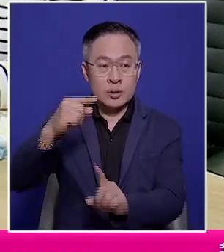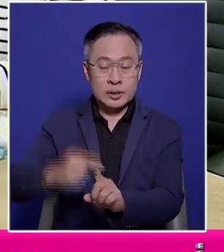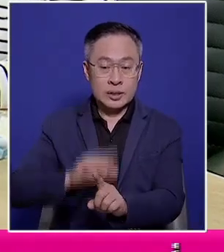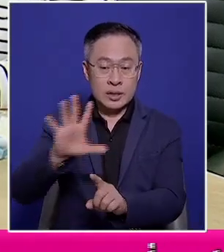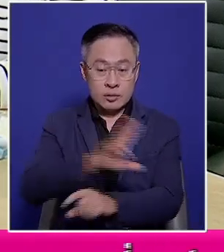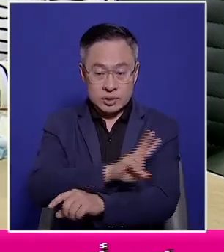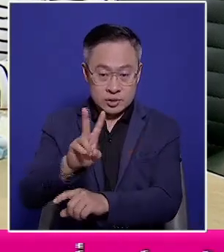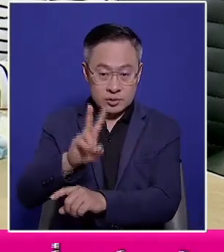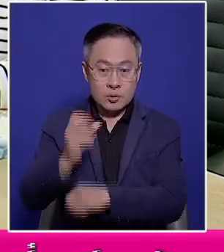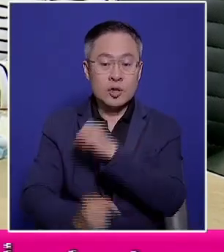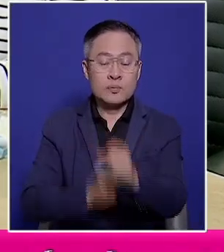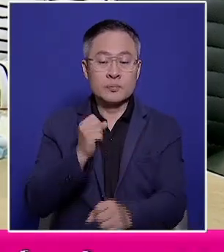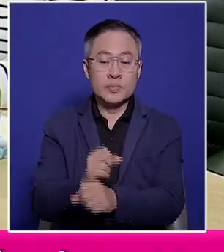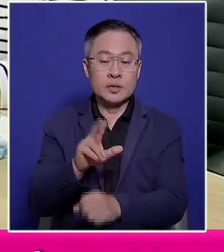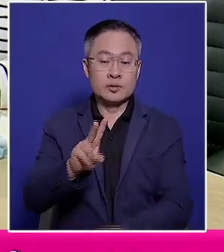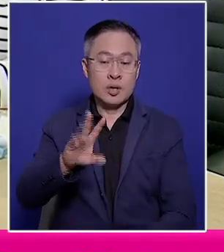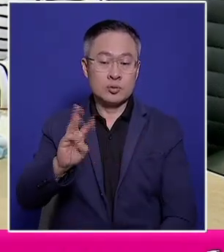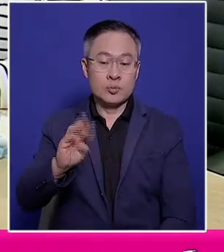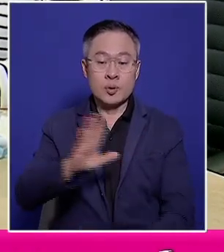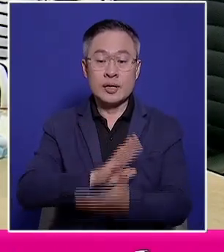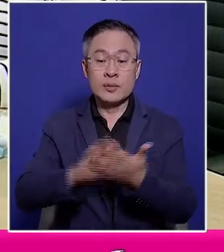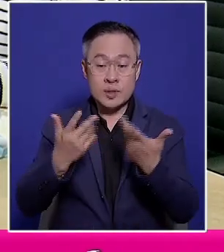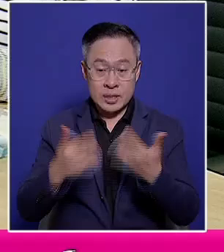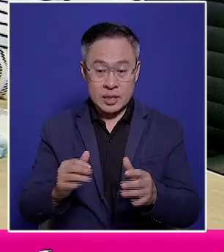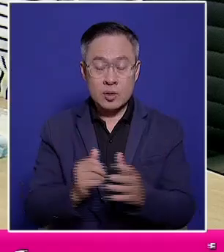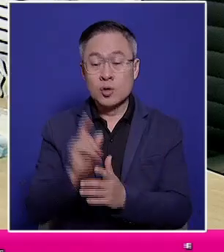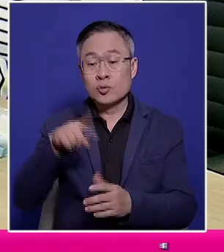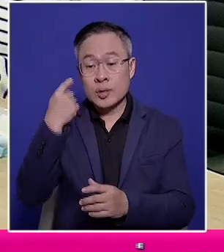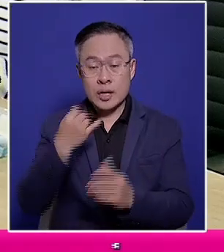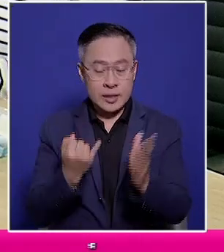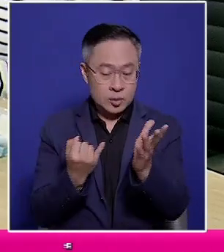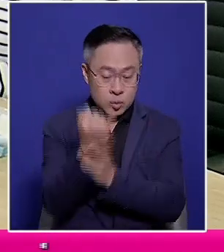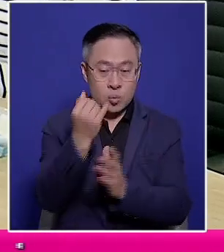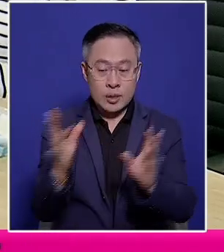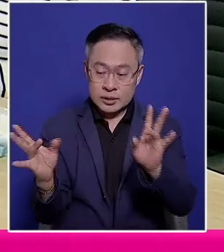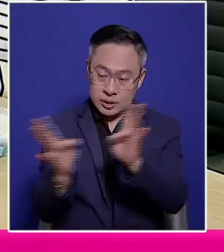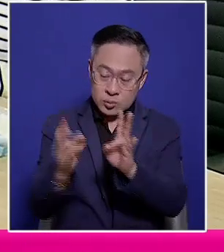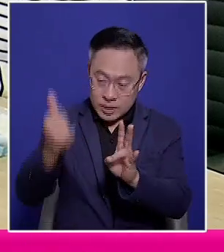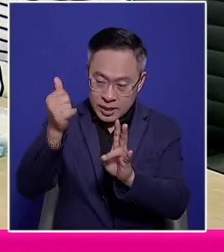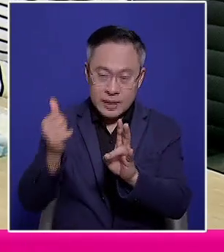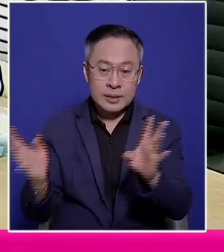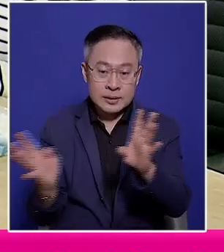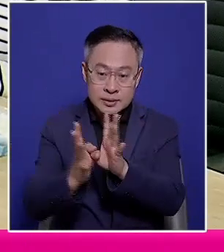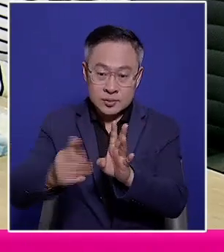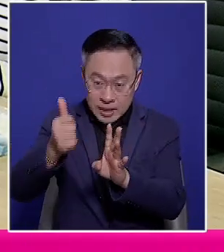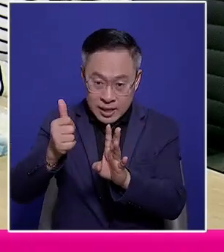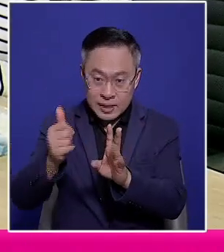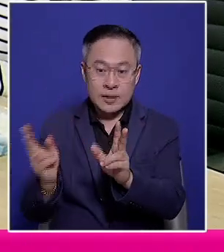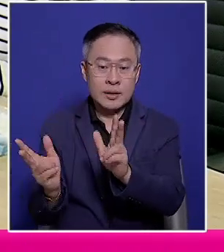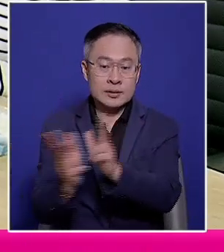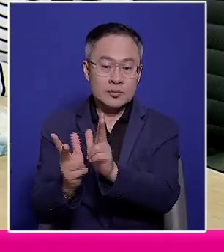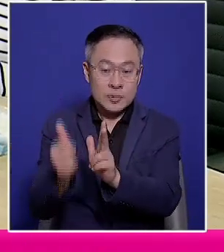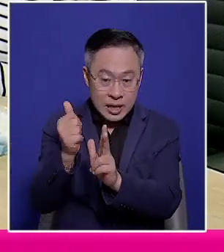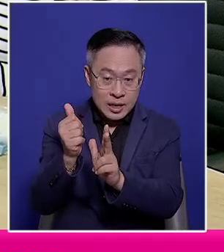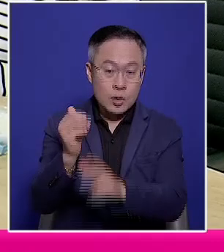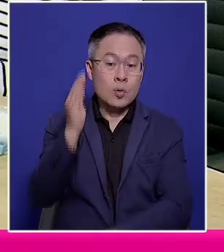พฤษภาคม2566เสร็จสิ้นแล้วค่ะสำหรับผู้ที่ถูกรางวัลสลากออมสินพิเศษ2ปีธนาคารจะโอนเงินรางวัลเ